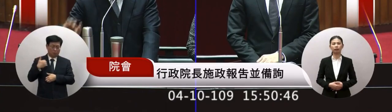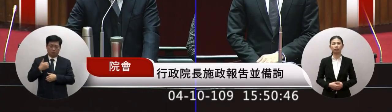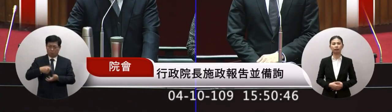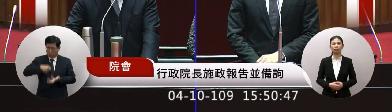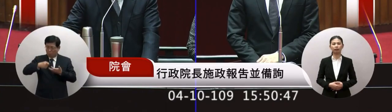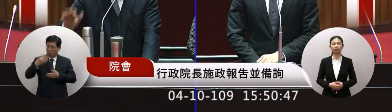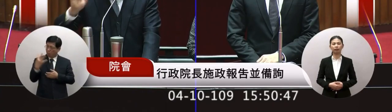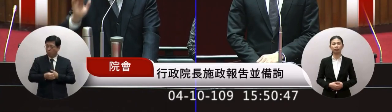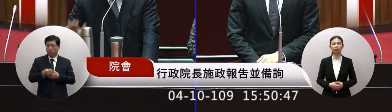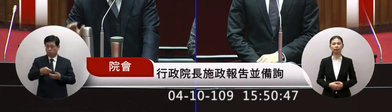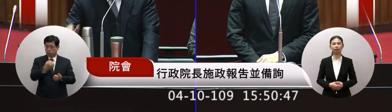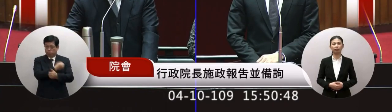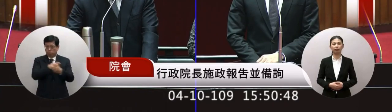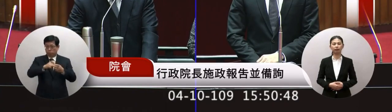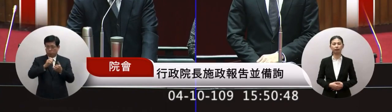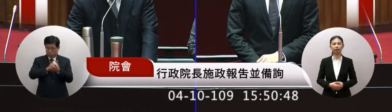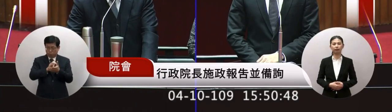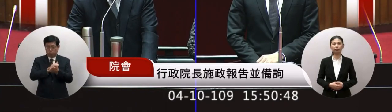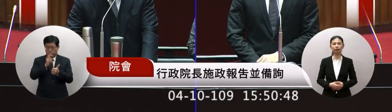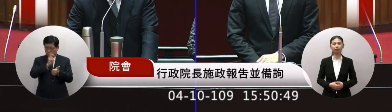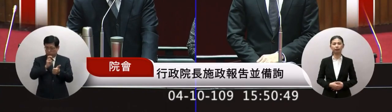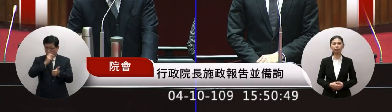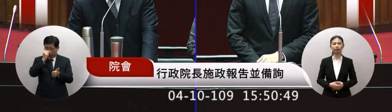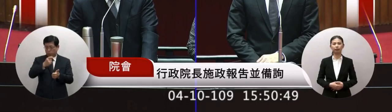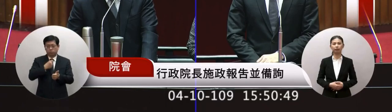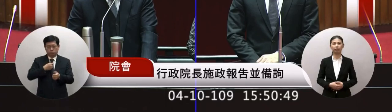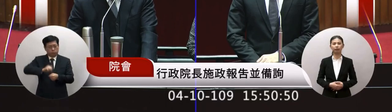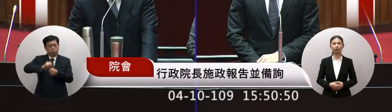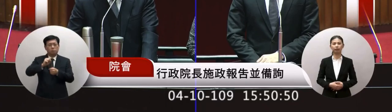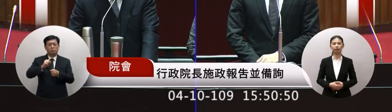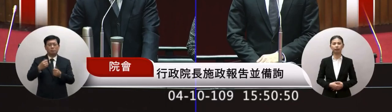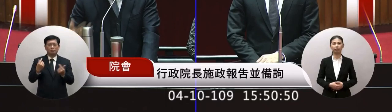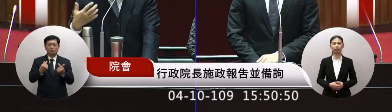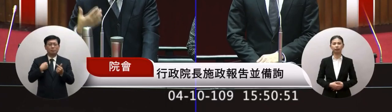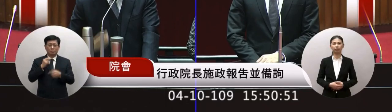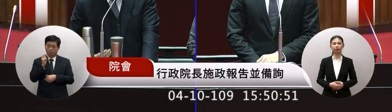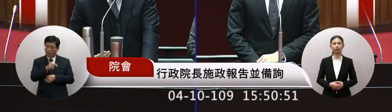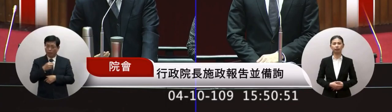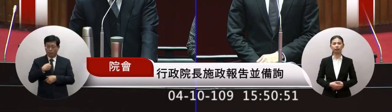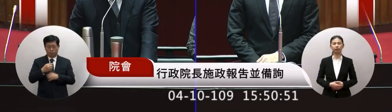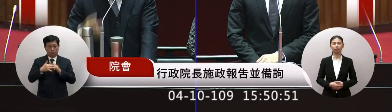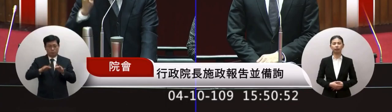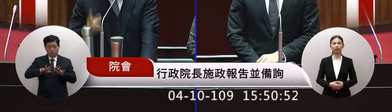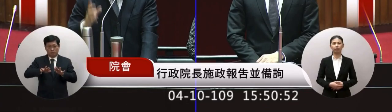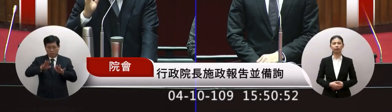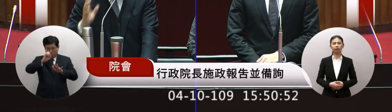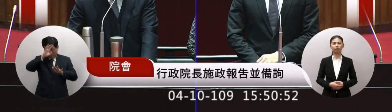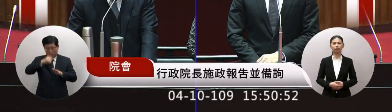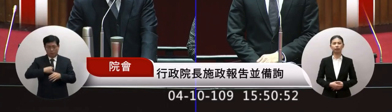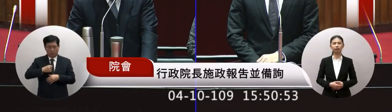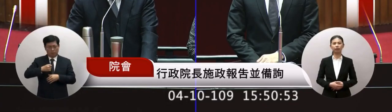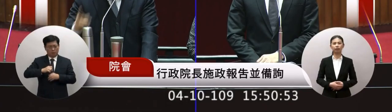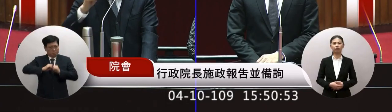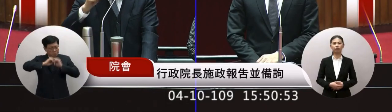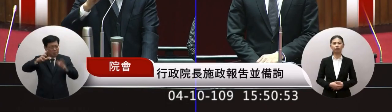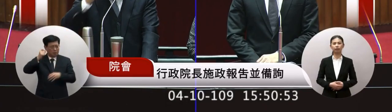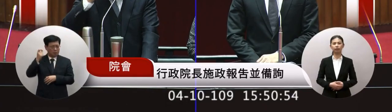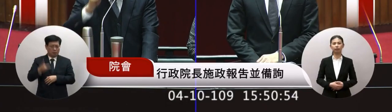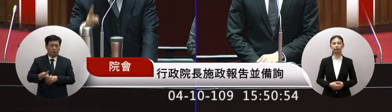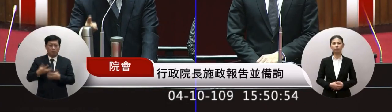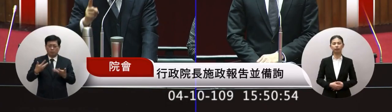工朋友是爱特别照顾，所以咱会当看到讲，民进党政府再三宣示，